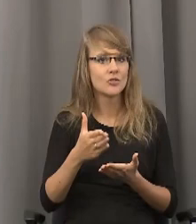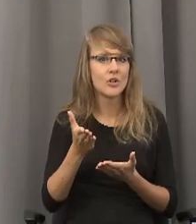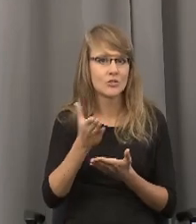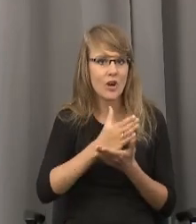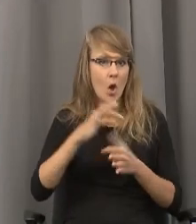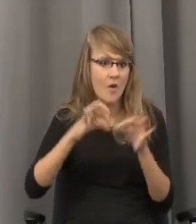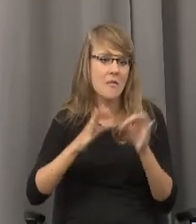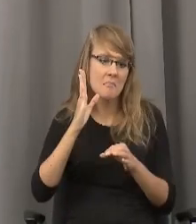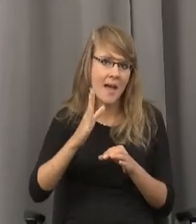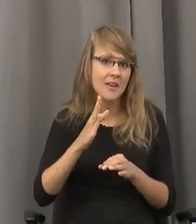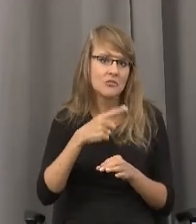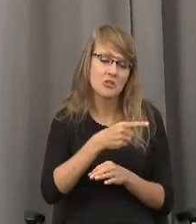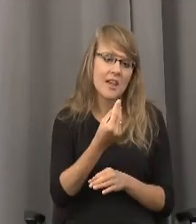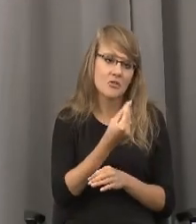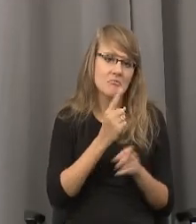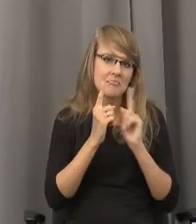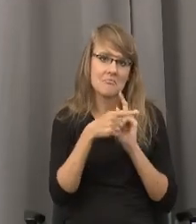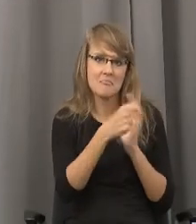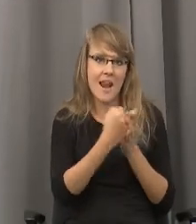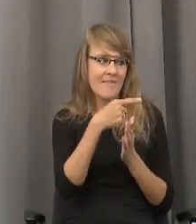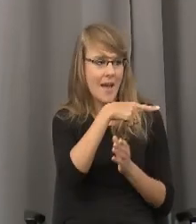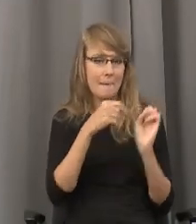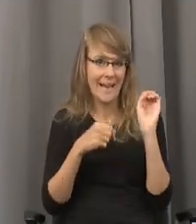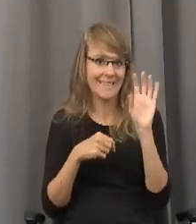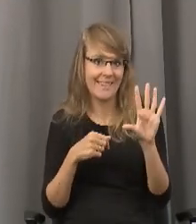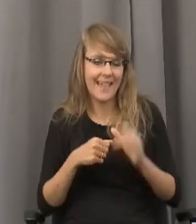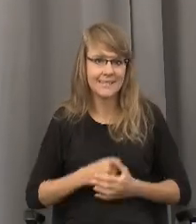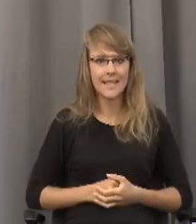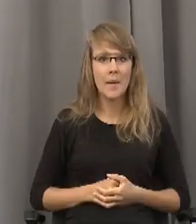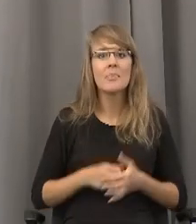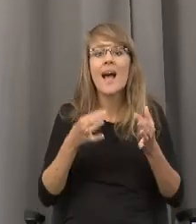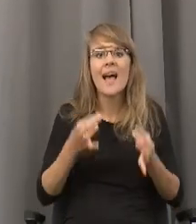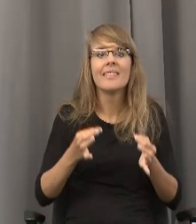prezentacji. A teraz proszę uprzejmie